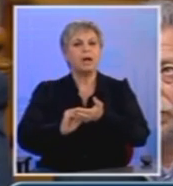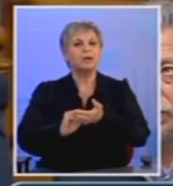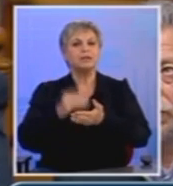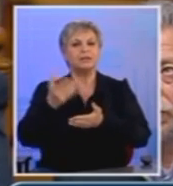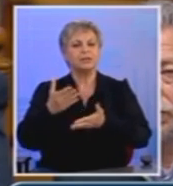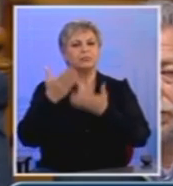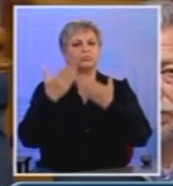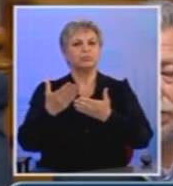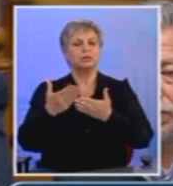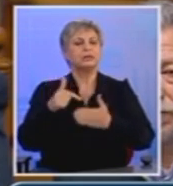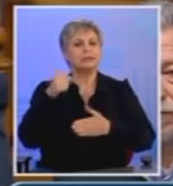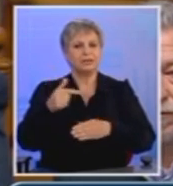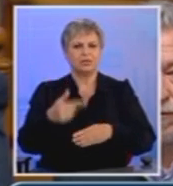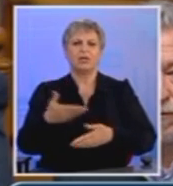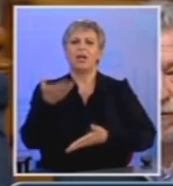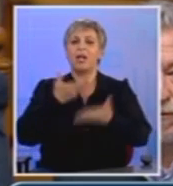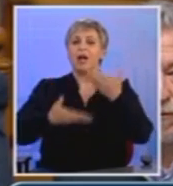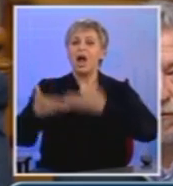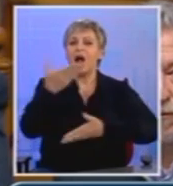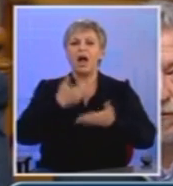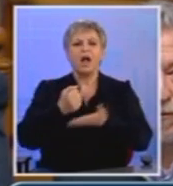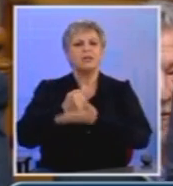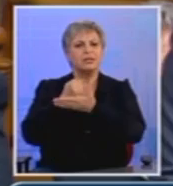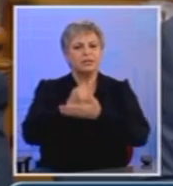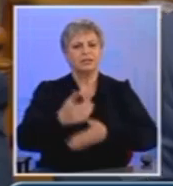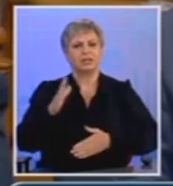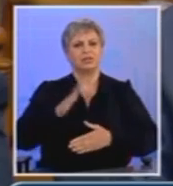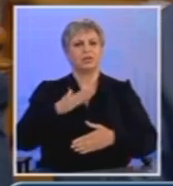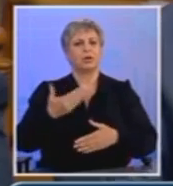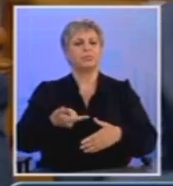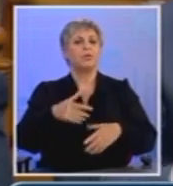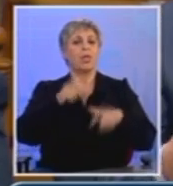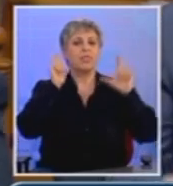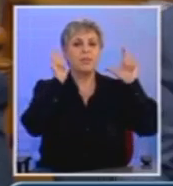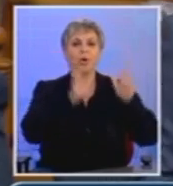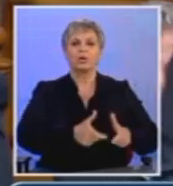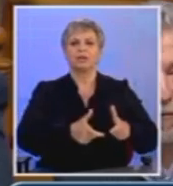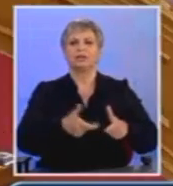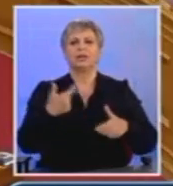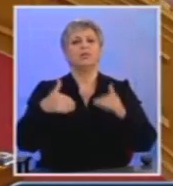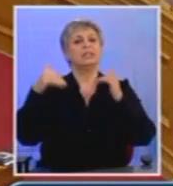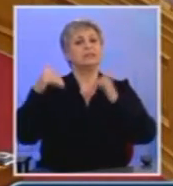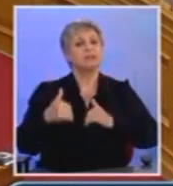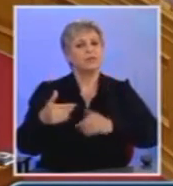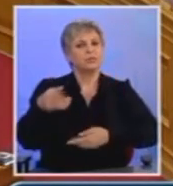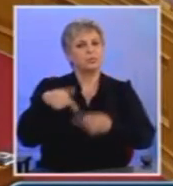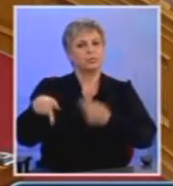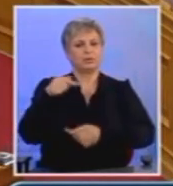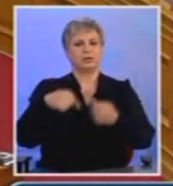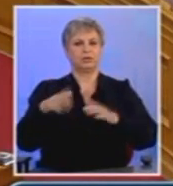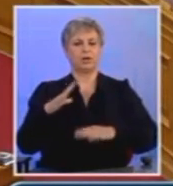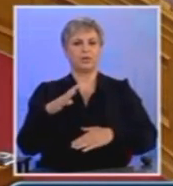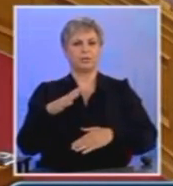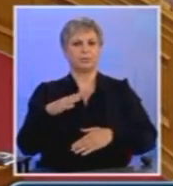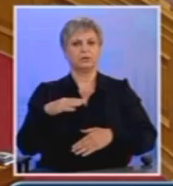αλληλεγγύης της δημοκρατίας του αλληλοσεβασμού και θέλω να πω ότι αυτή η πολιτική και